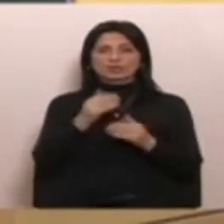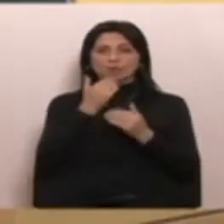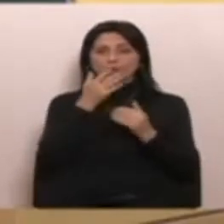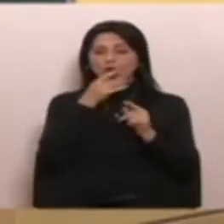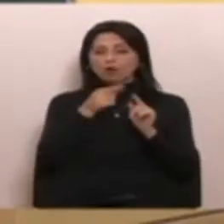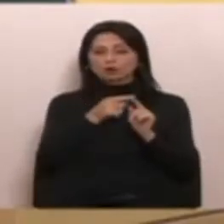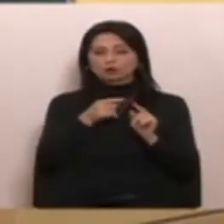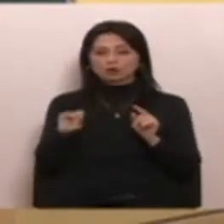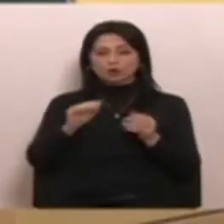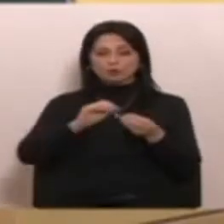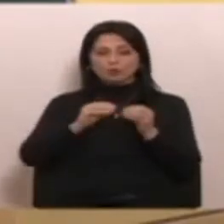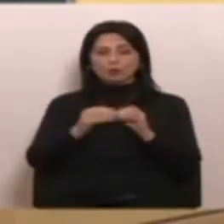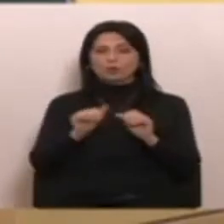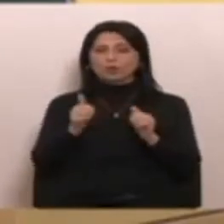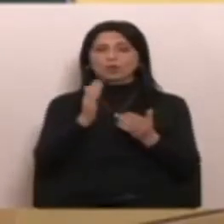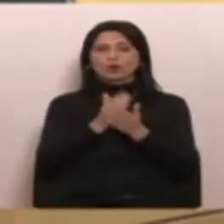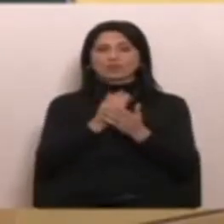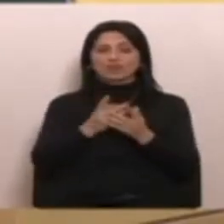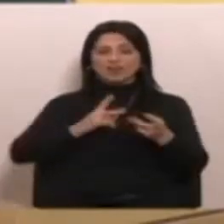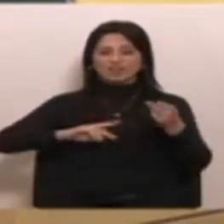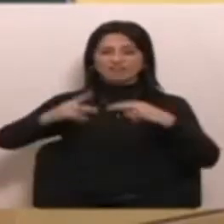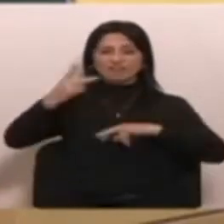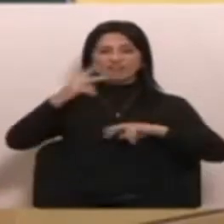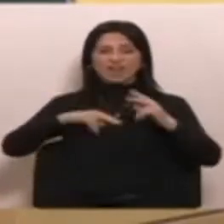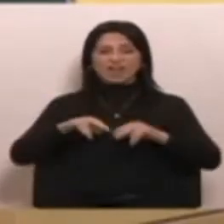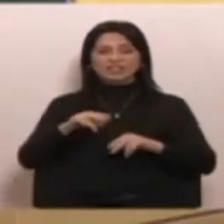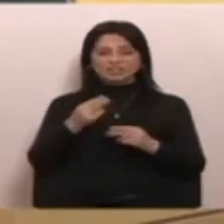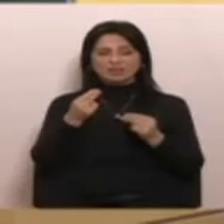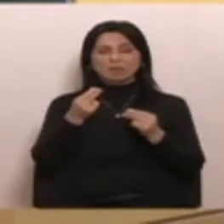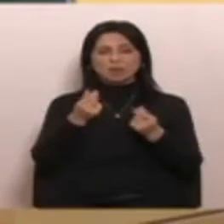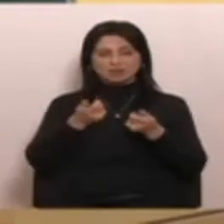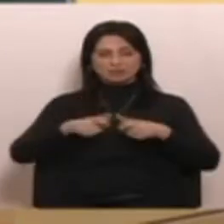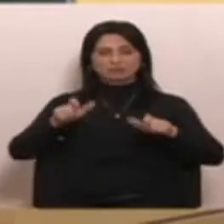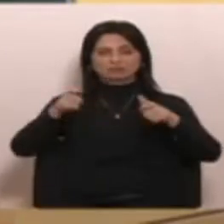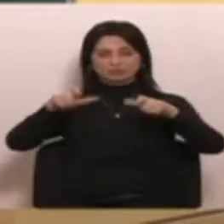ბოლოდროინდელ გამოწვევას, როგორიც არის ინფლაცია და სამომხმარებლო ფასების ზრდა.